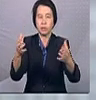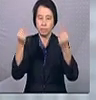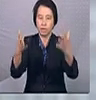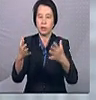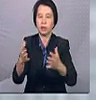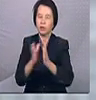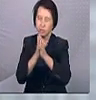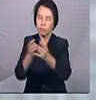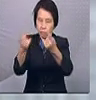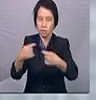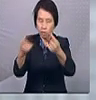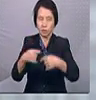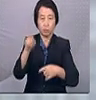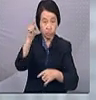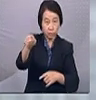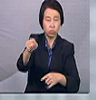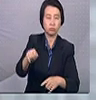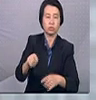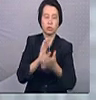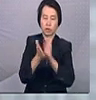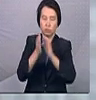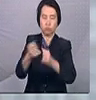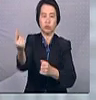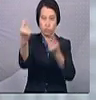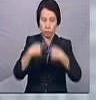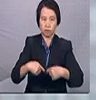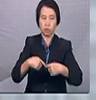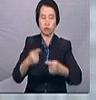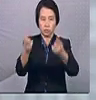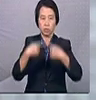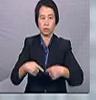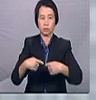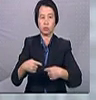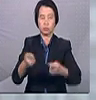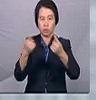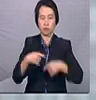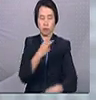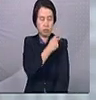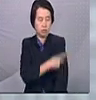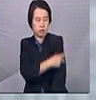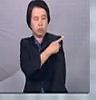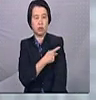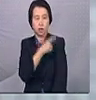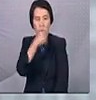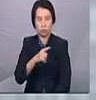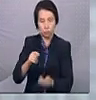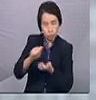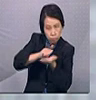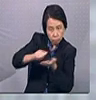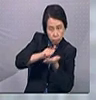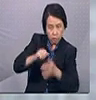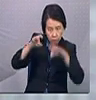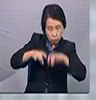yang positif kat situ supaya dapat datang ke datang ke klinik kita untuk disaring,